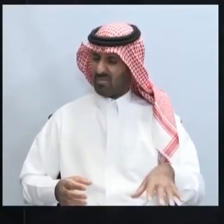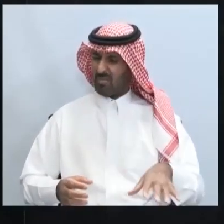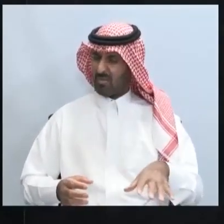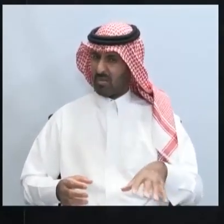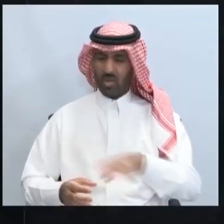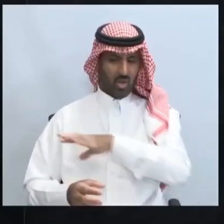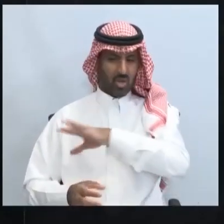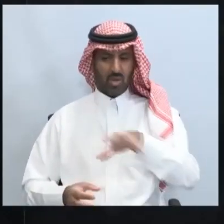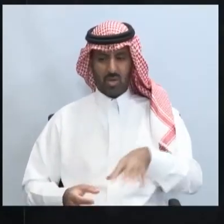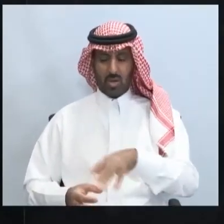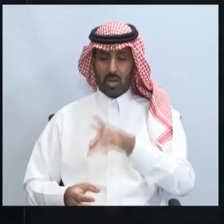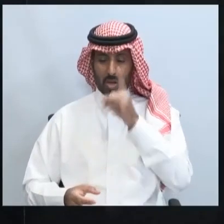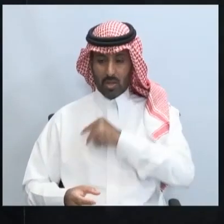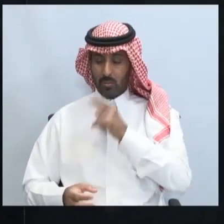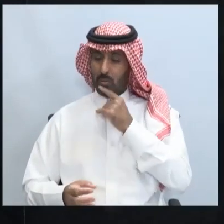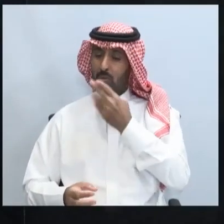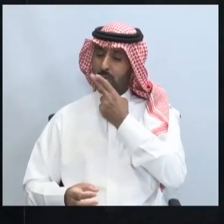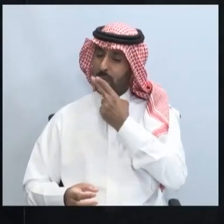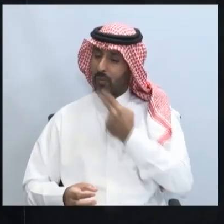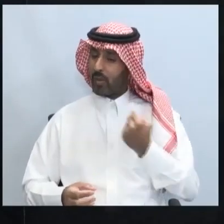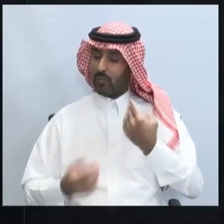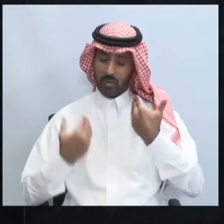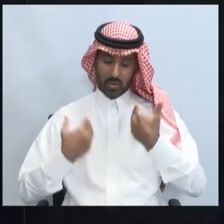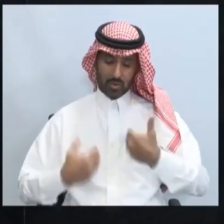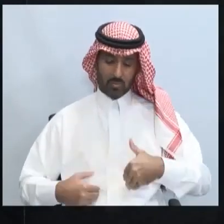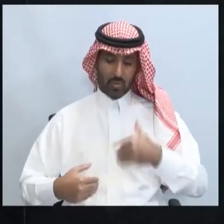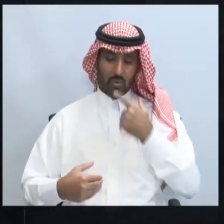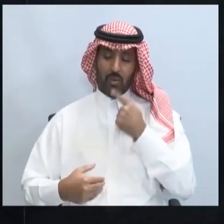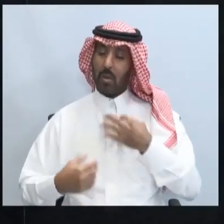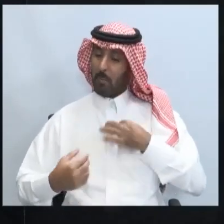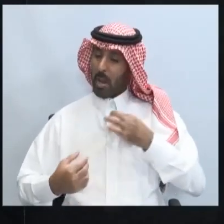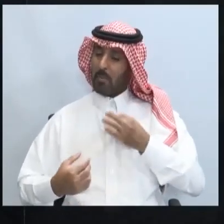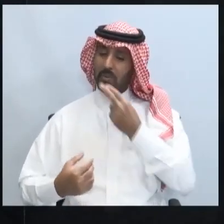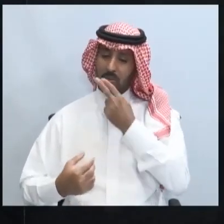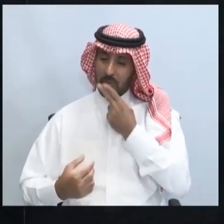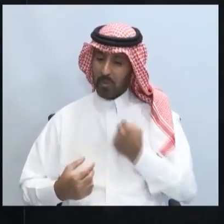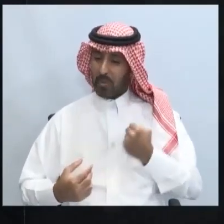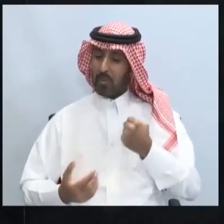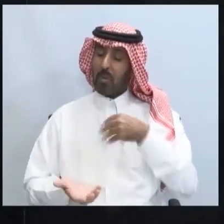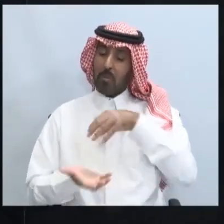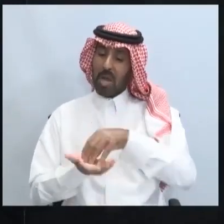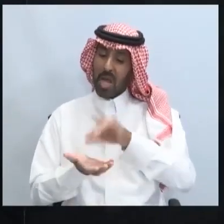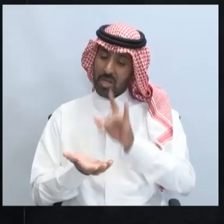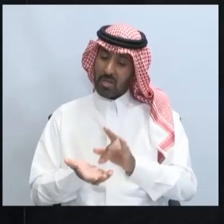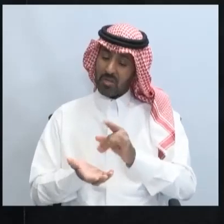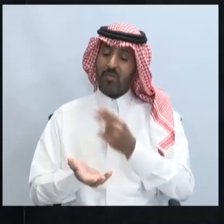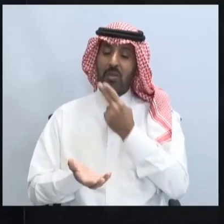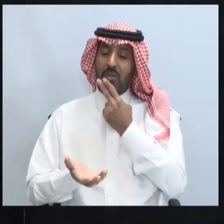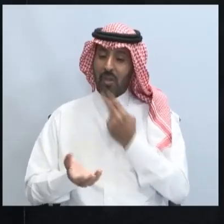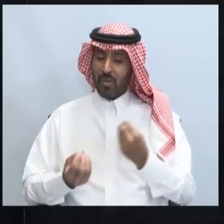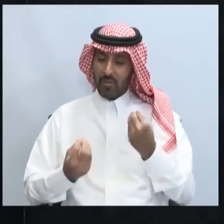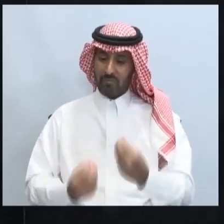الاشياء لابد ان تتكامل بدني نظيف ملابسي نظيفه مكاني الذي اجلس فيه